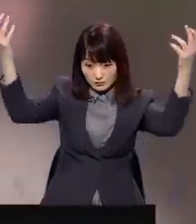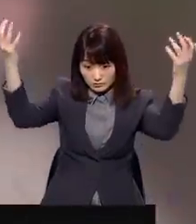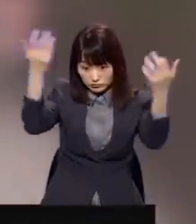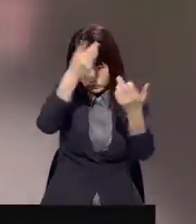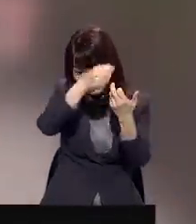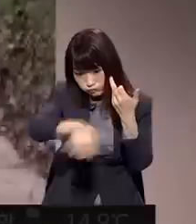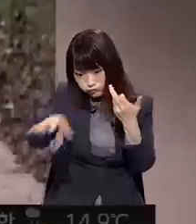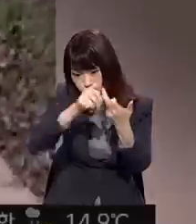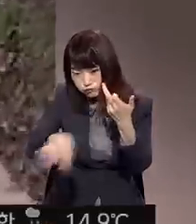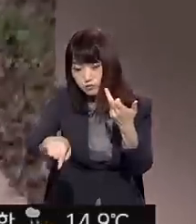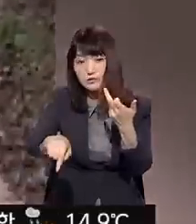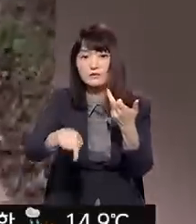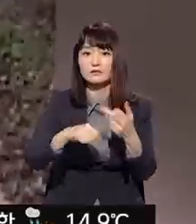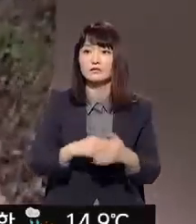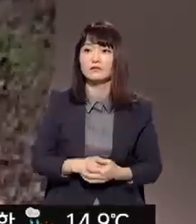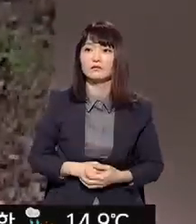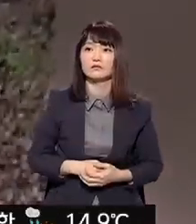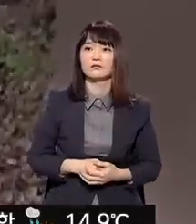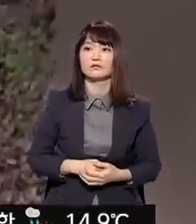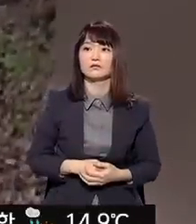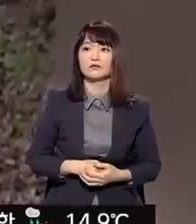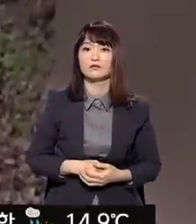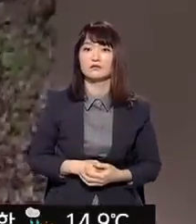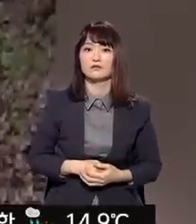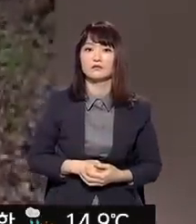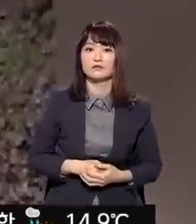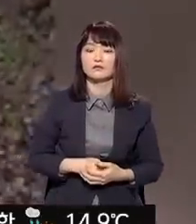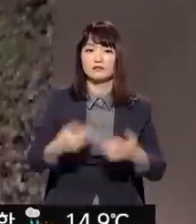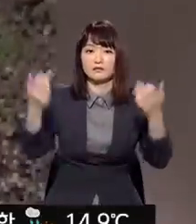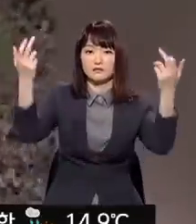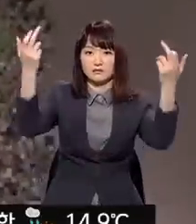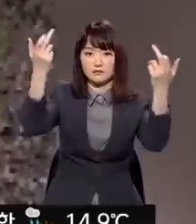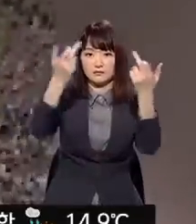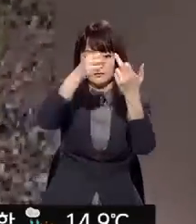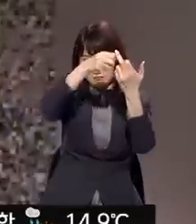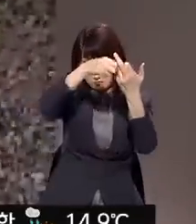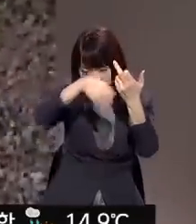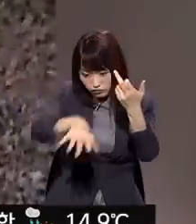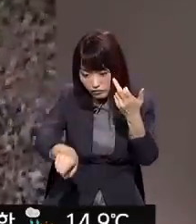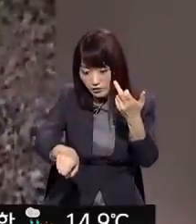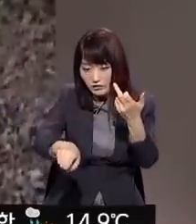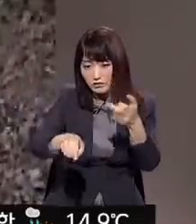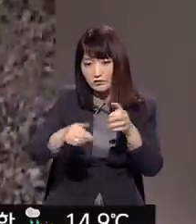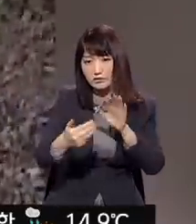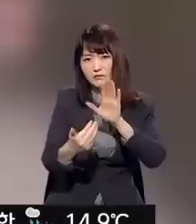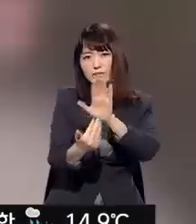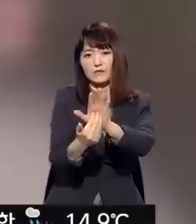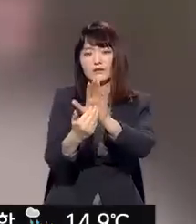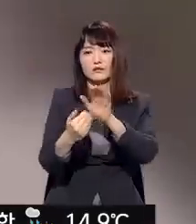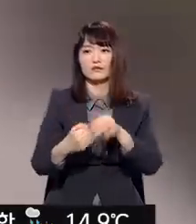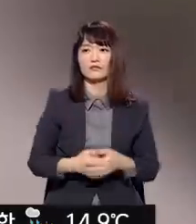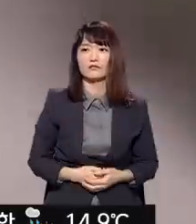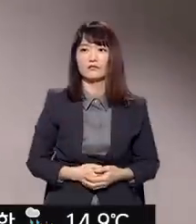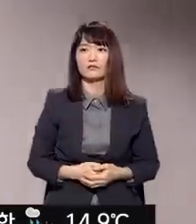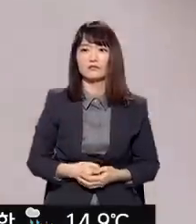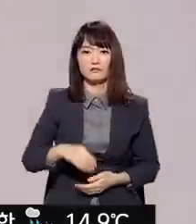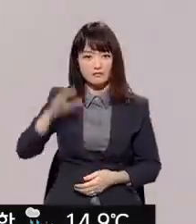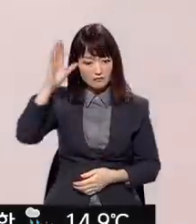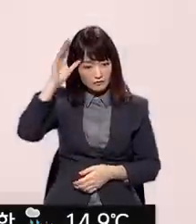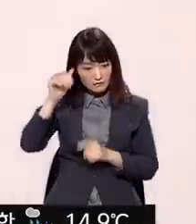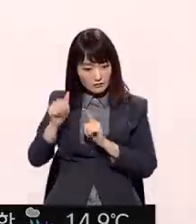우르르 쏟아졌다고 합니다. 저기 위에. 예, 산사태로 인해서 도로가 완전히 막혀버린 거죠. 아니, 이럴 수가.